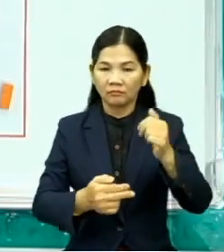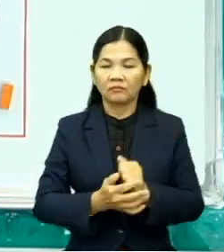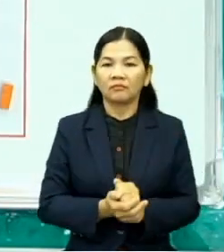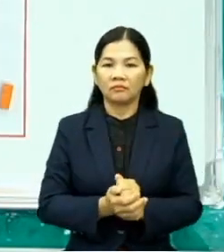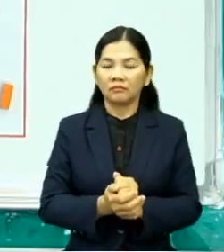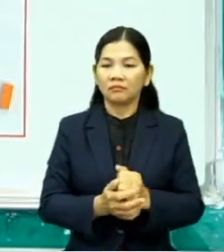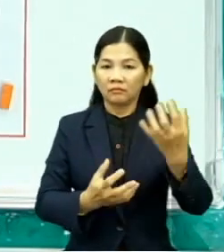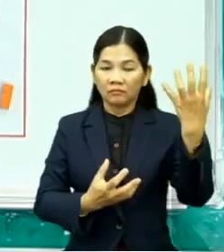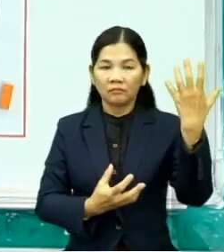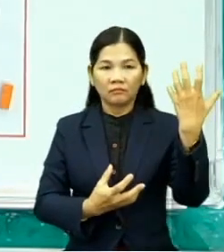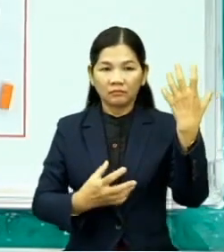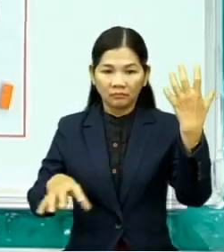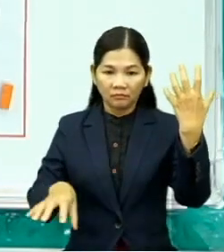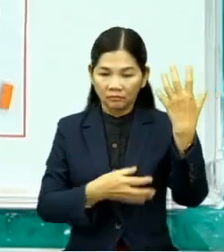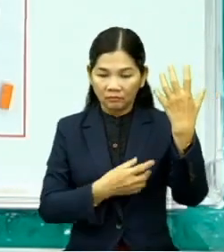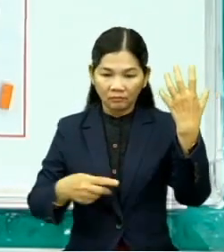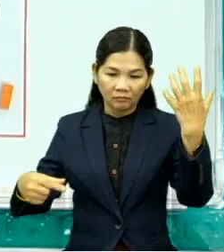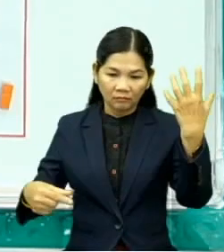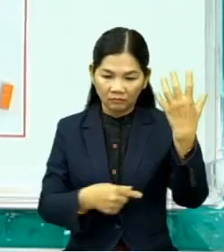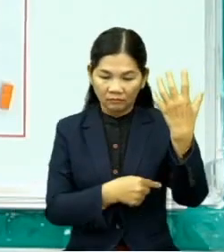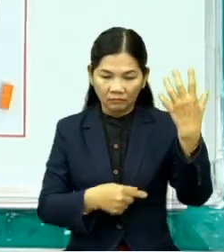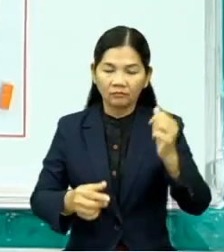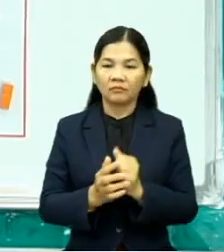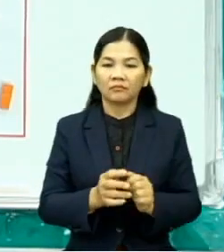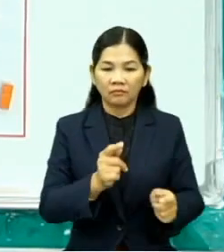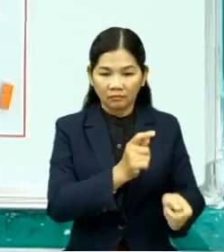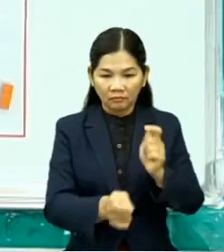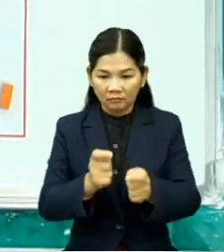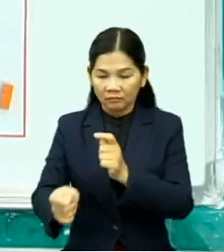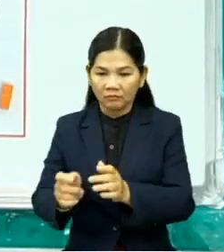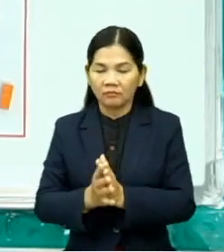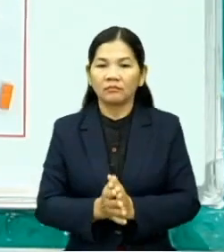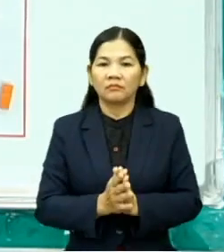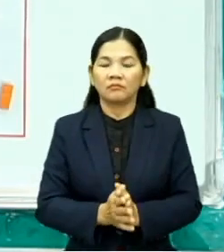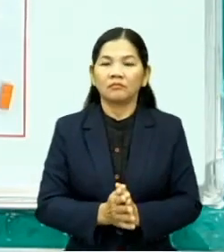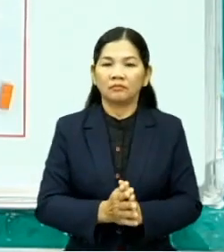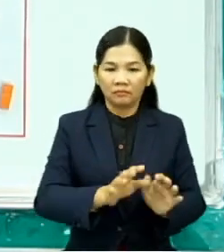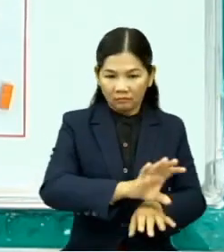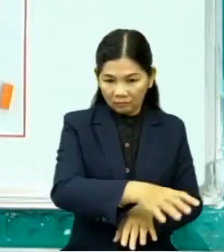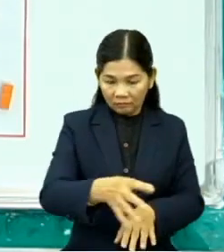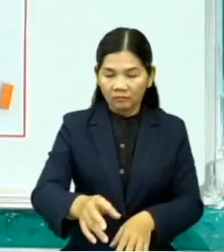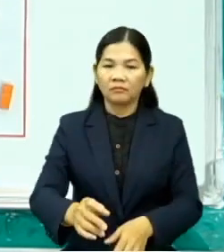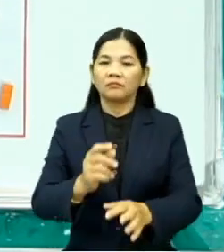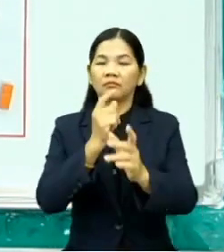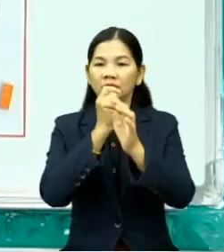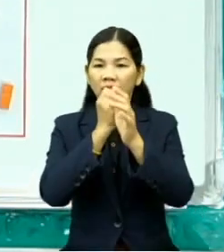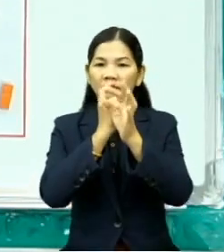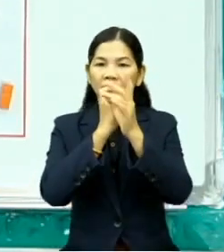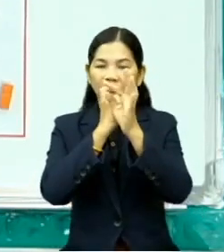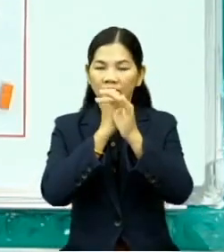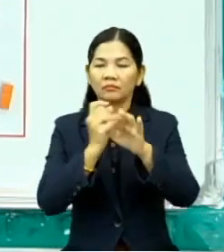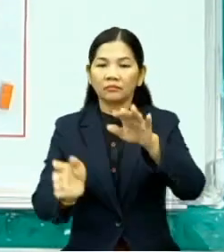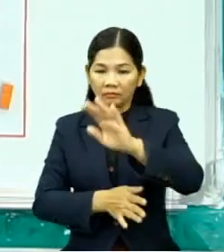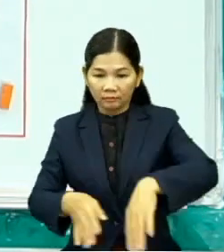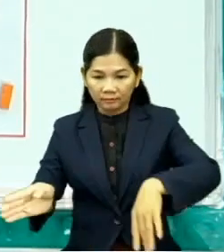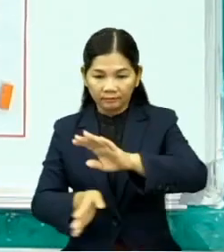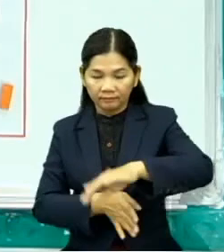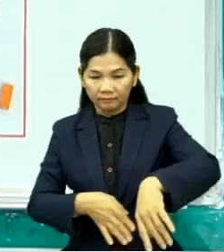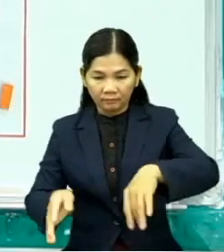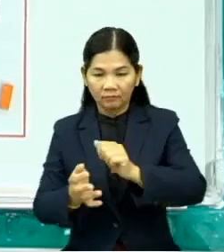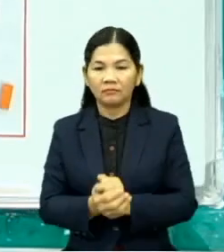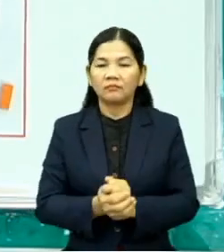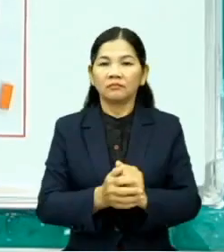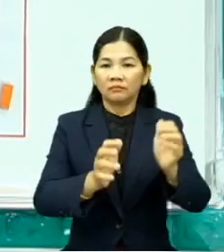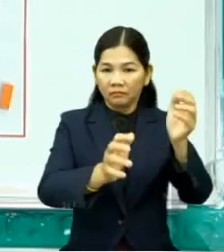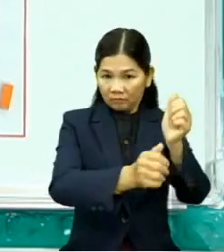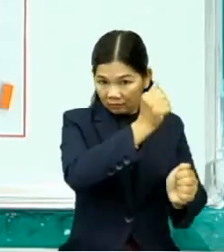trở sáo khẩm tốt ta khế khlấy sko đáy nâng